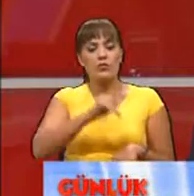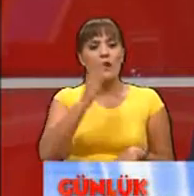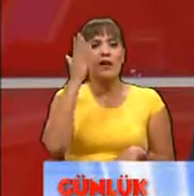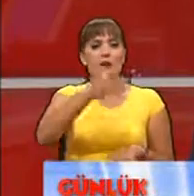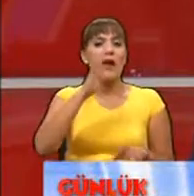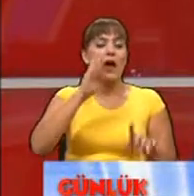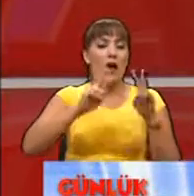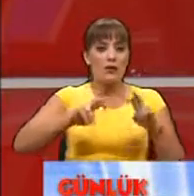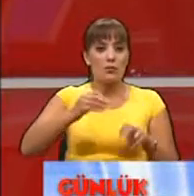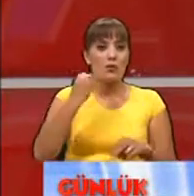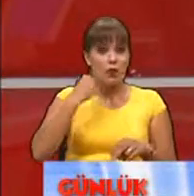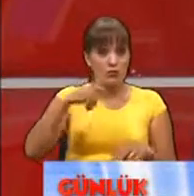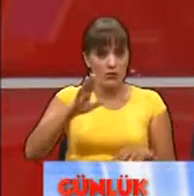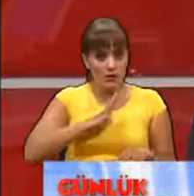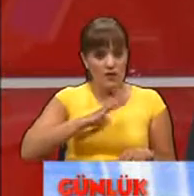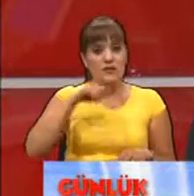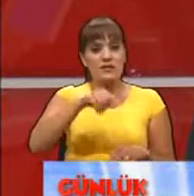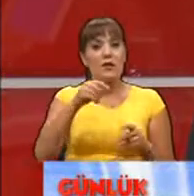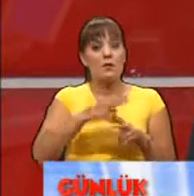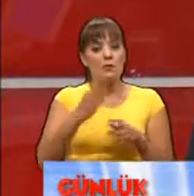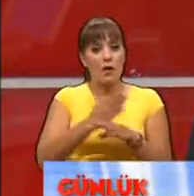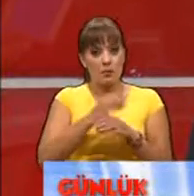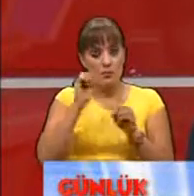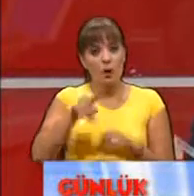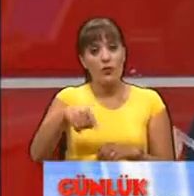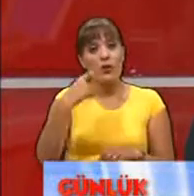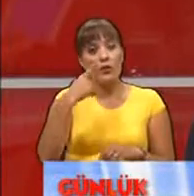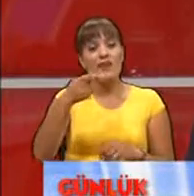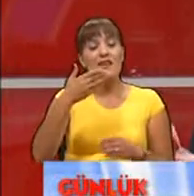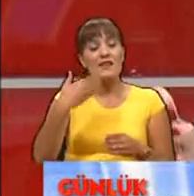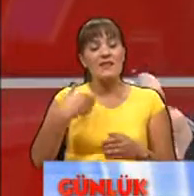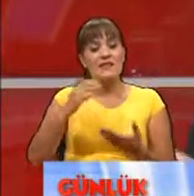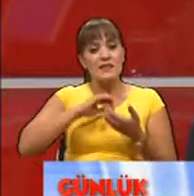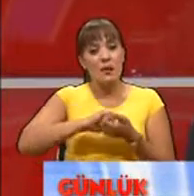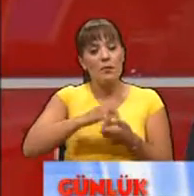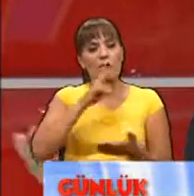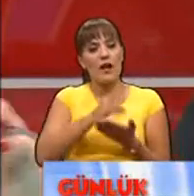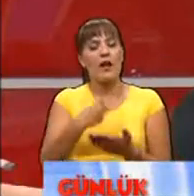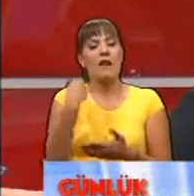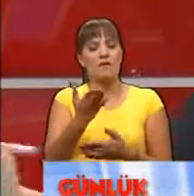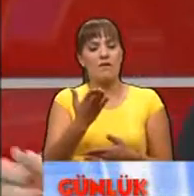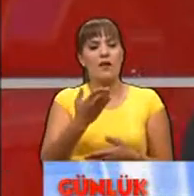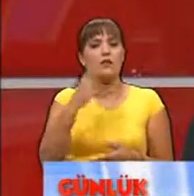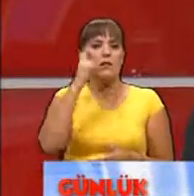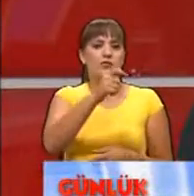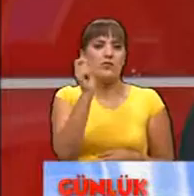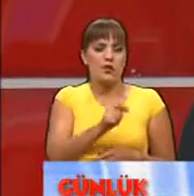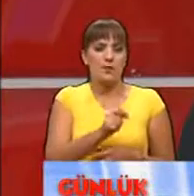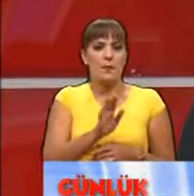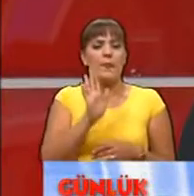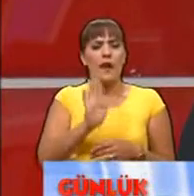git araştır. Bravo. Borcu mu var, sana mal mı bırakmış? Evet. Ona göre samimi bir şekilde kararını ver ve başvurunu yap.